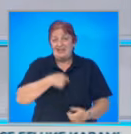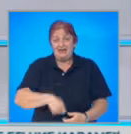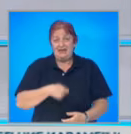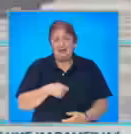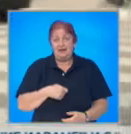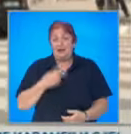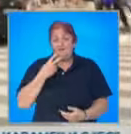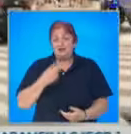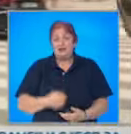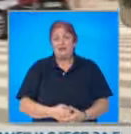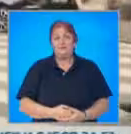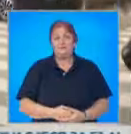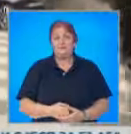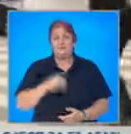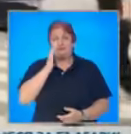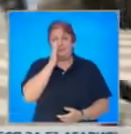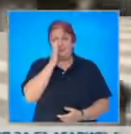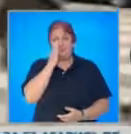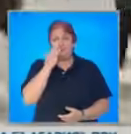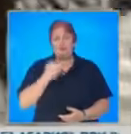жилетки. Вижте.